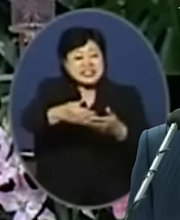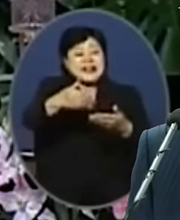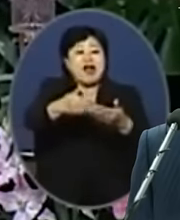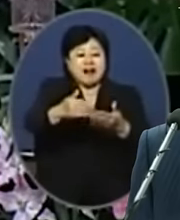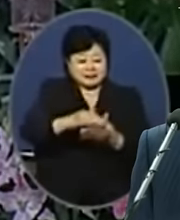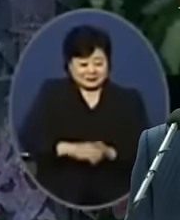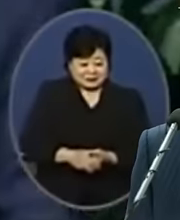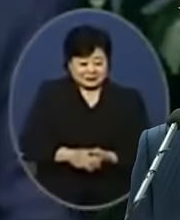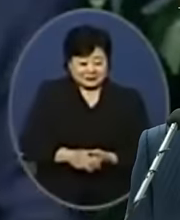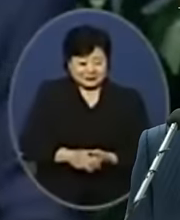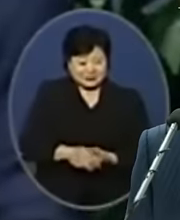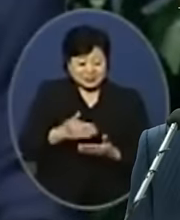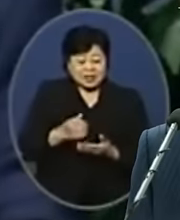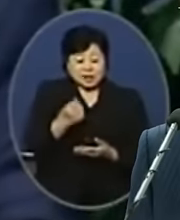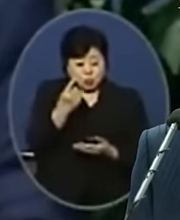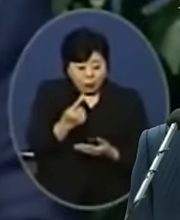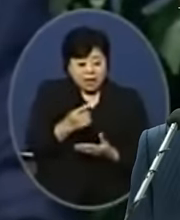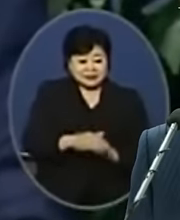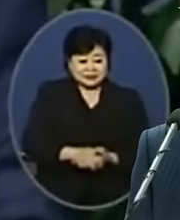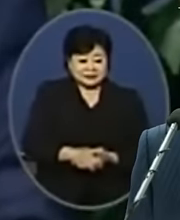것입니다. 그래서 가져오너라.